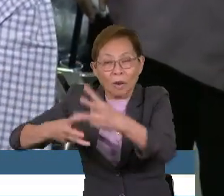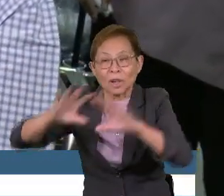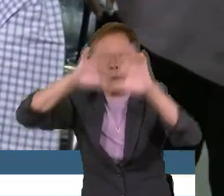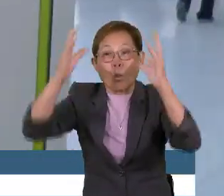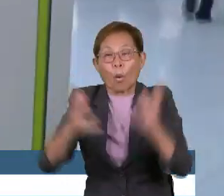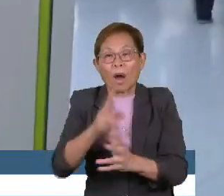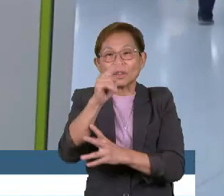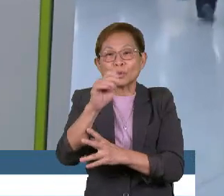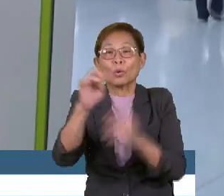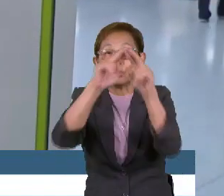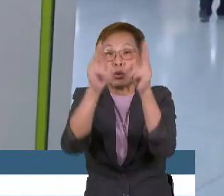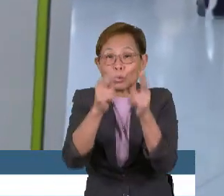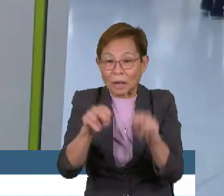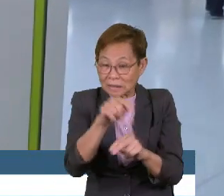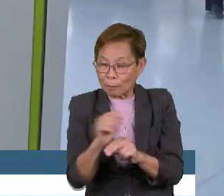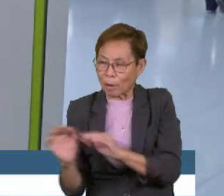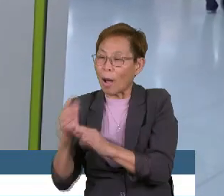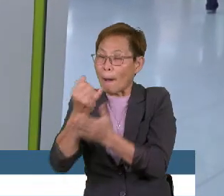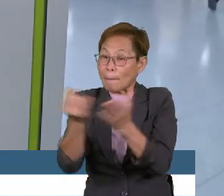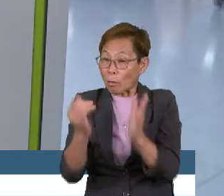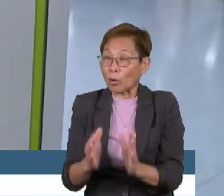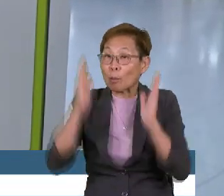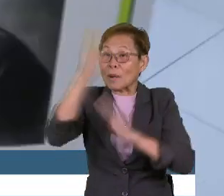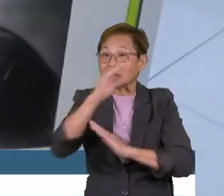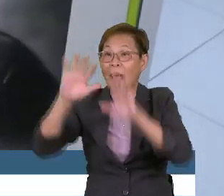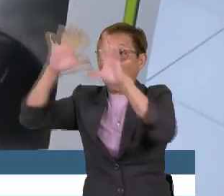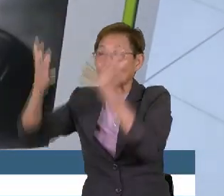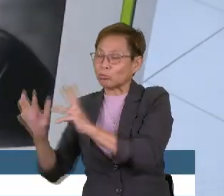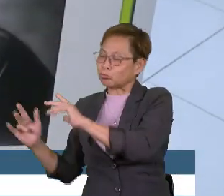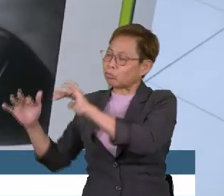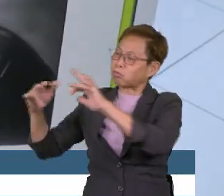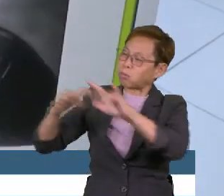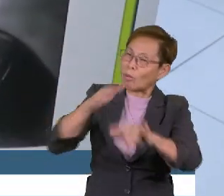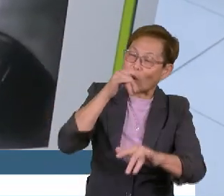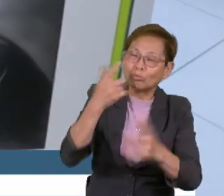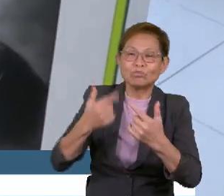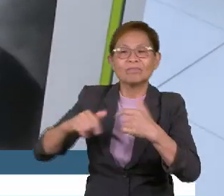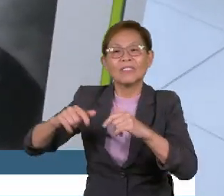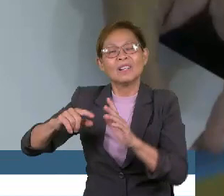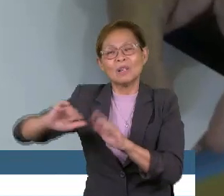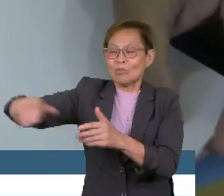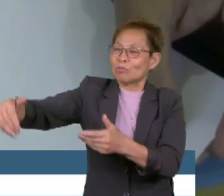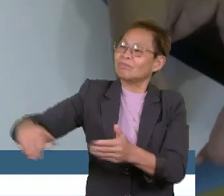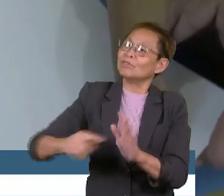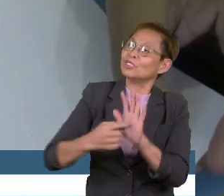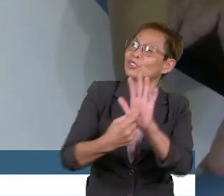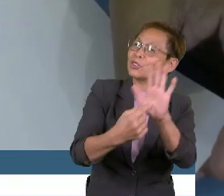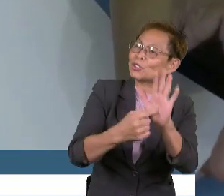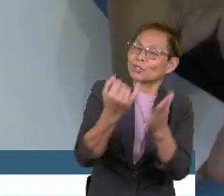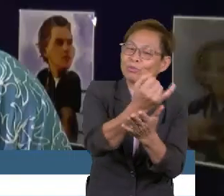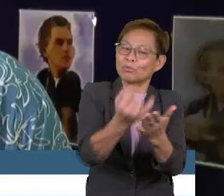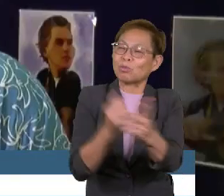UNESCO. Ia bakal menjadi medan perhimpunan pelukis tempatan dan antarabangsa memperkenalkan karya